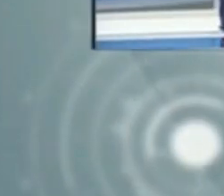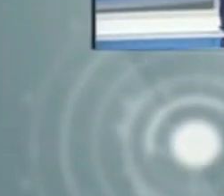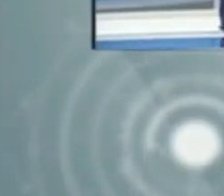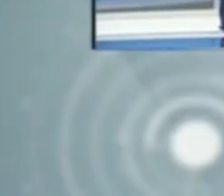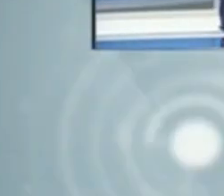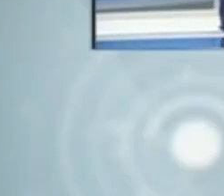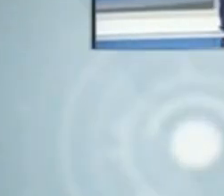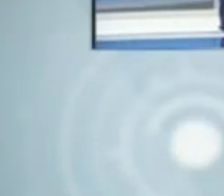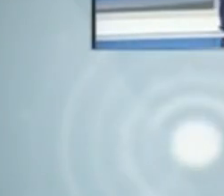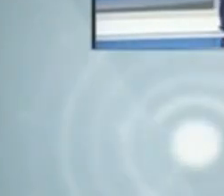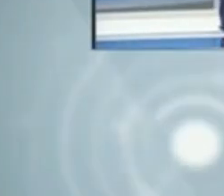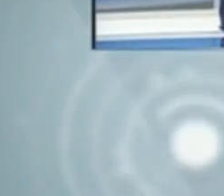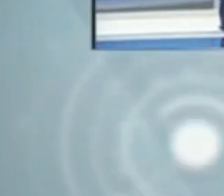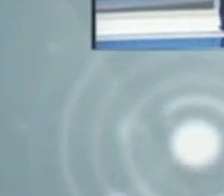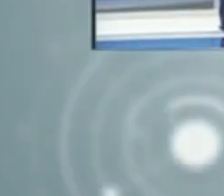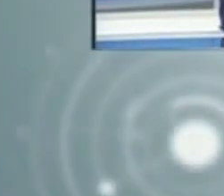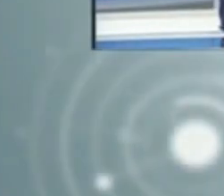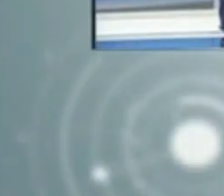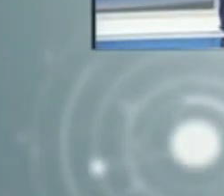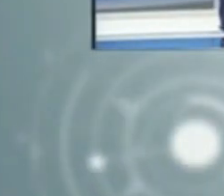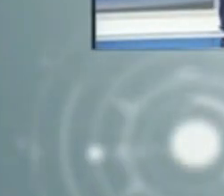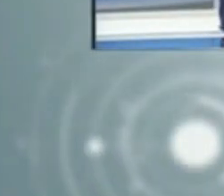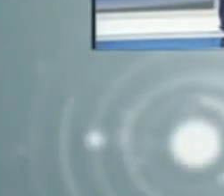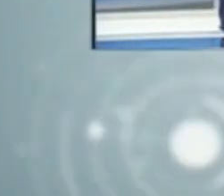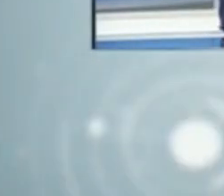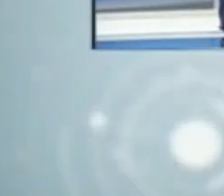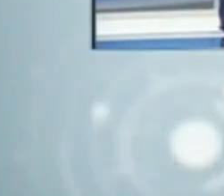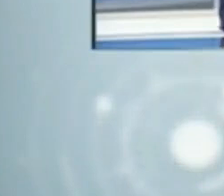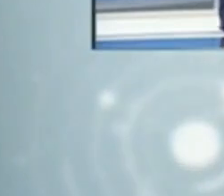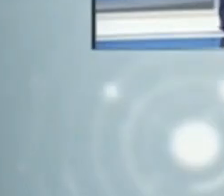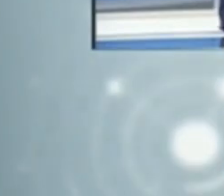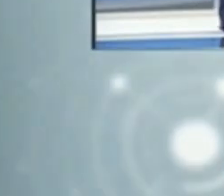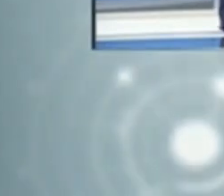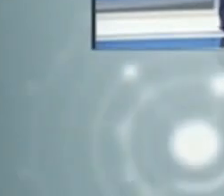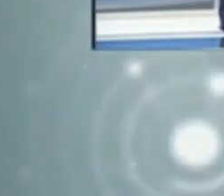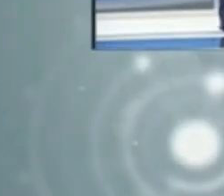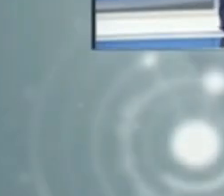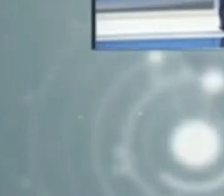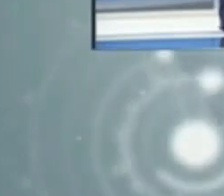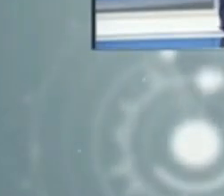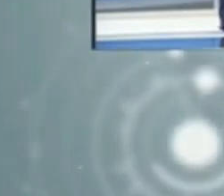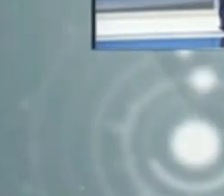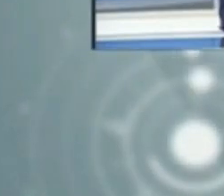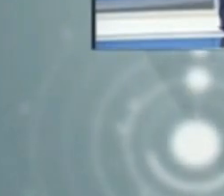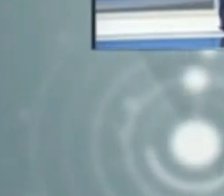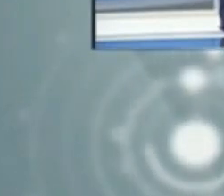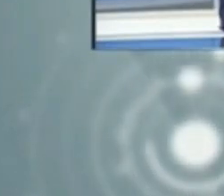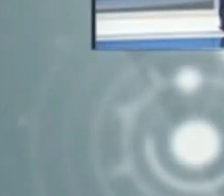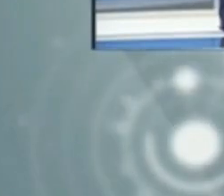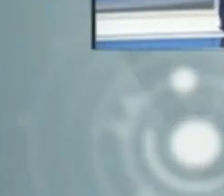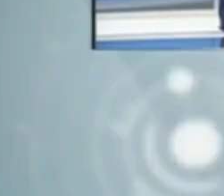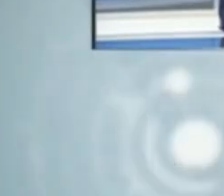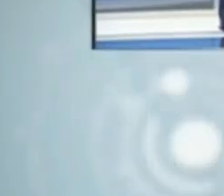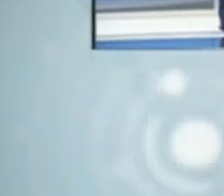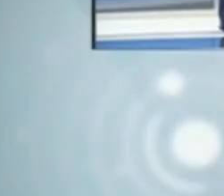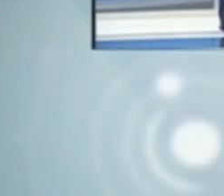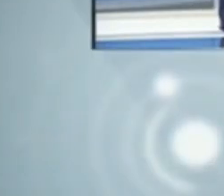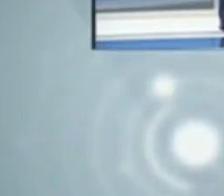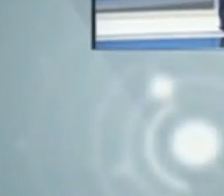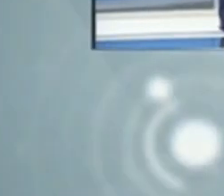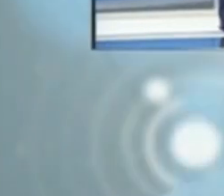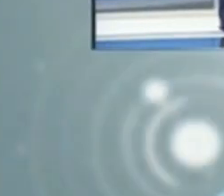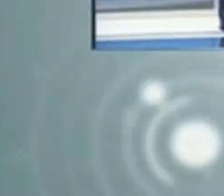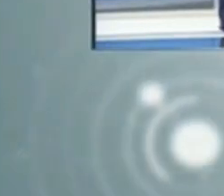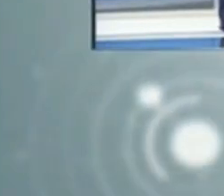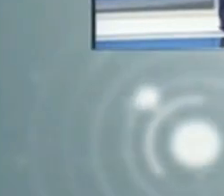حتزوروا أسوان، أنتوا عارفين أسوان مشتى عالمي، كل الجنسيات بترد إليه يعني، بتستمتع